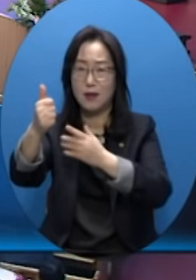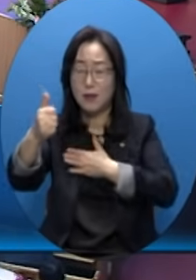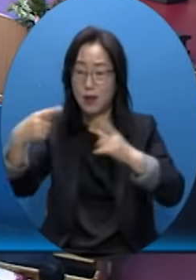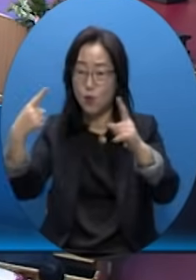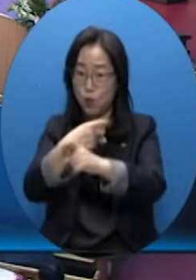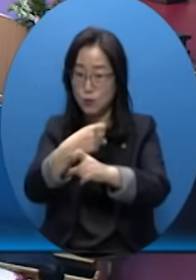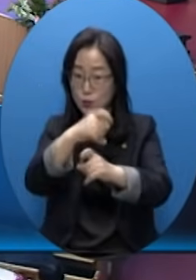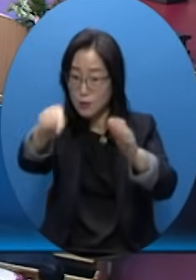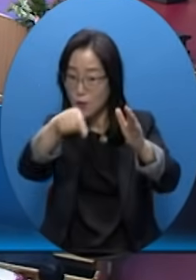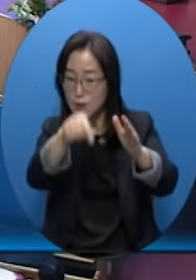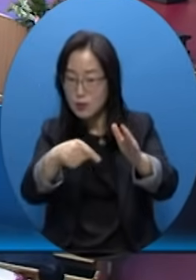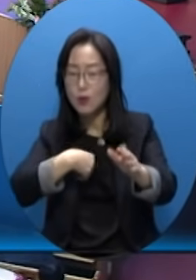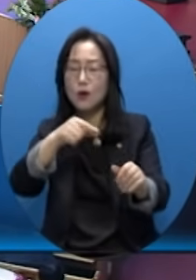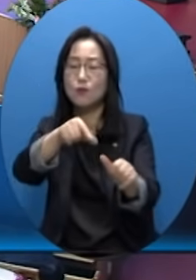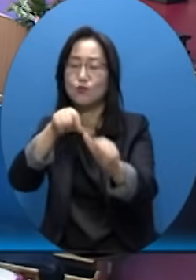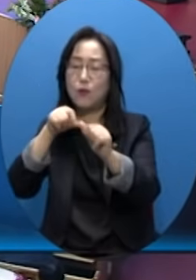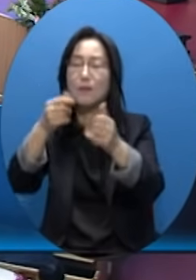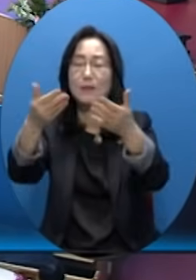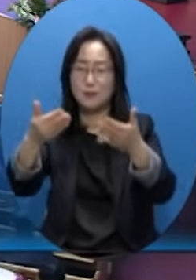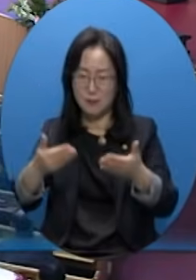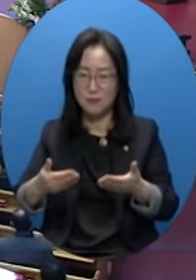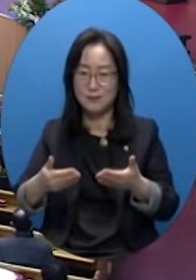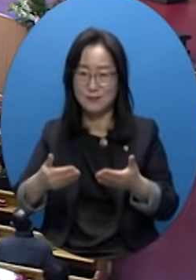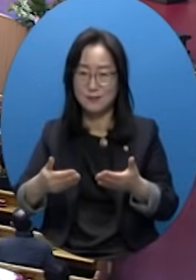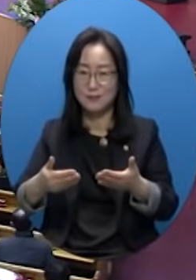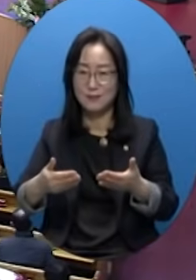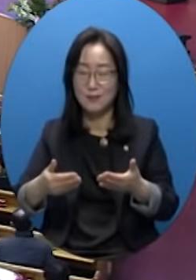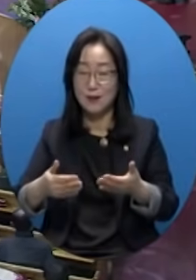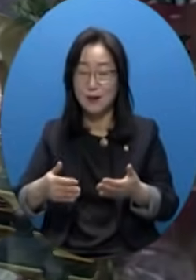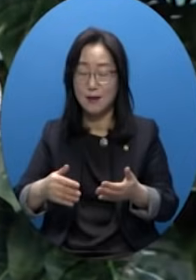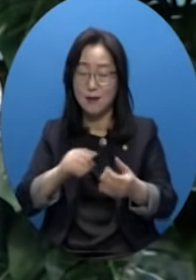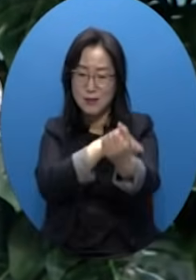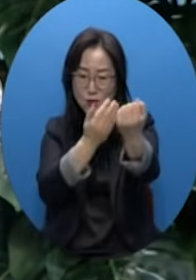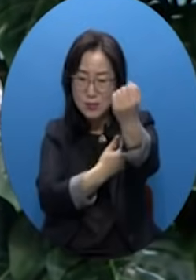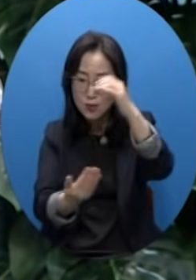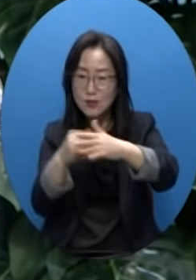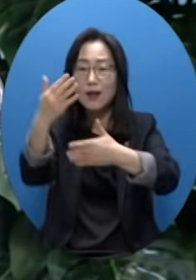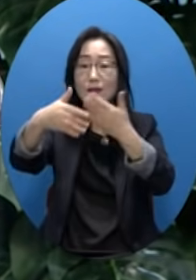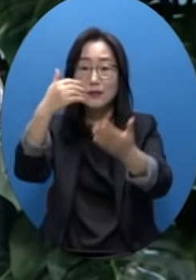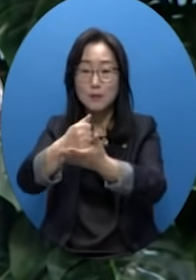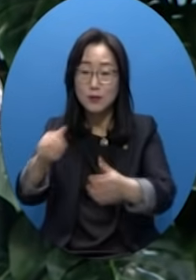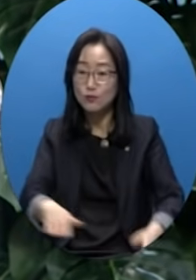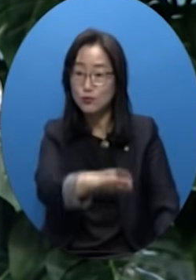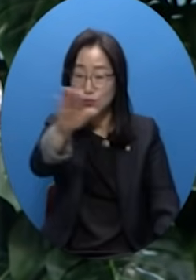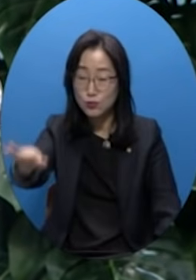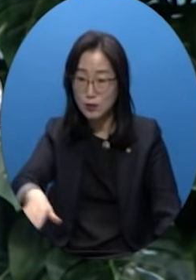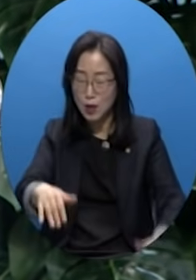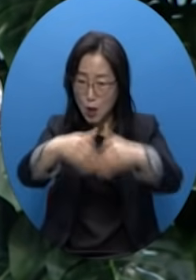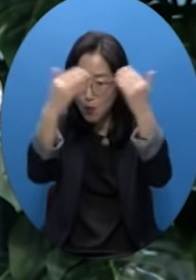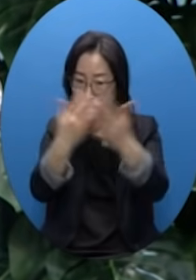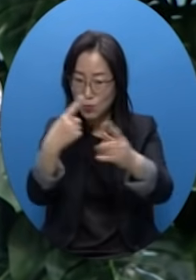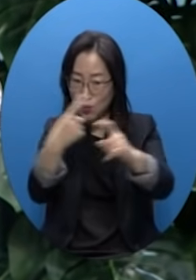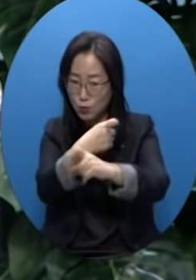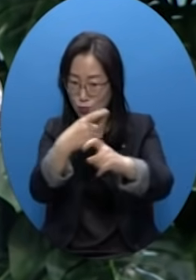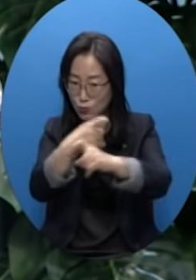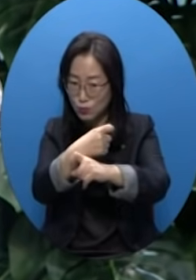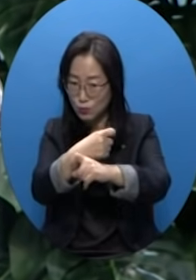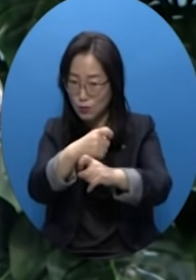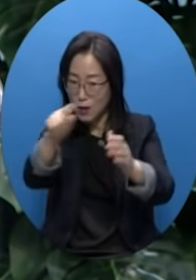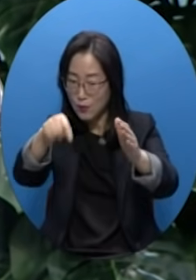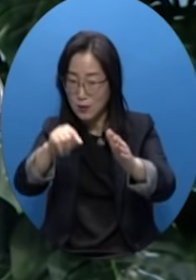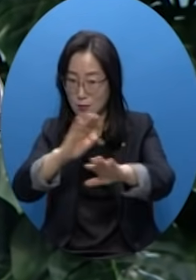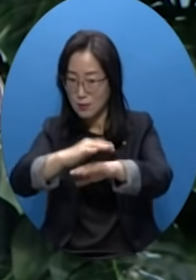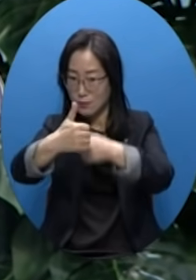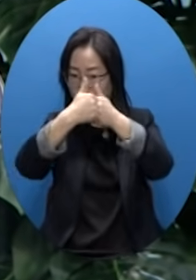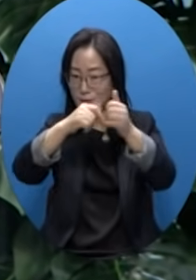원수들에게 속 권을 얻었 이러다 전개 전화할 세라 님이 우릴 모든 원 재 가운데서 대덕